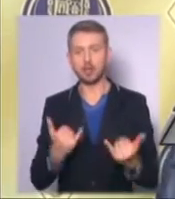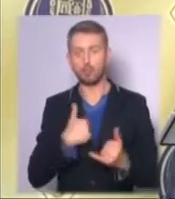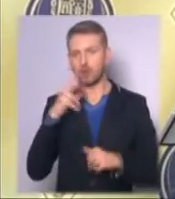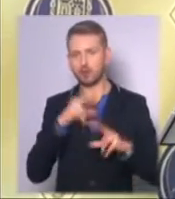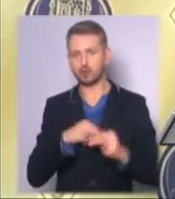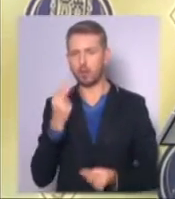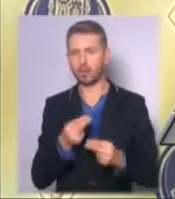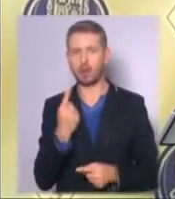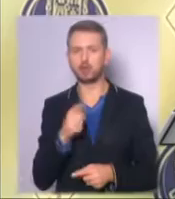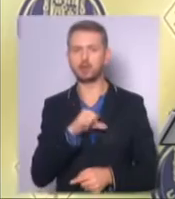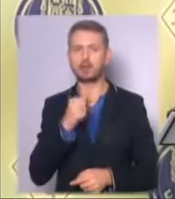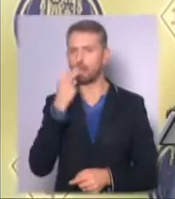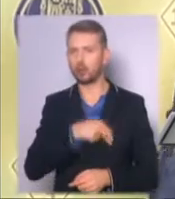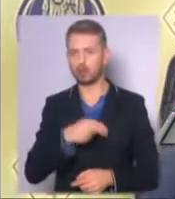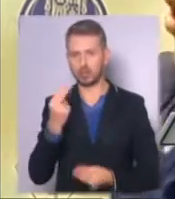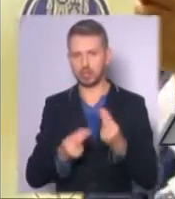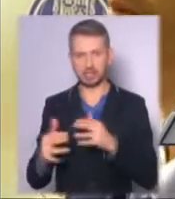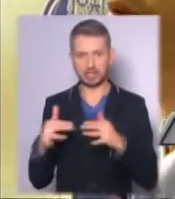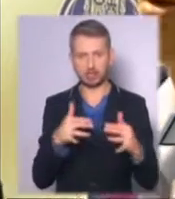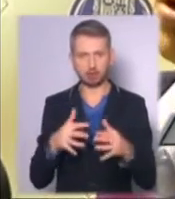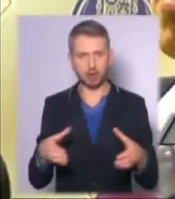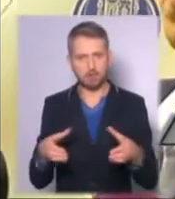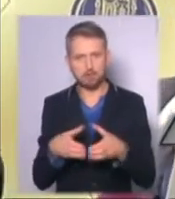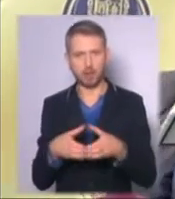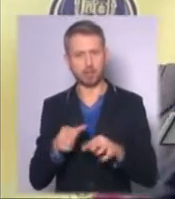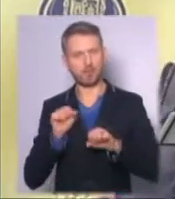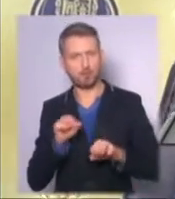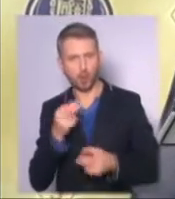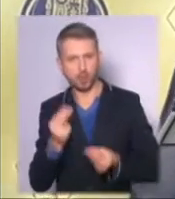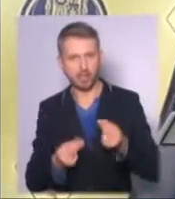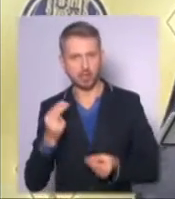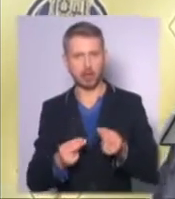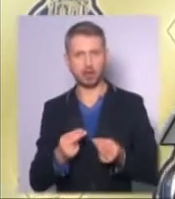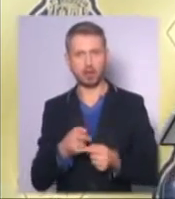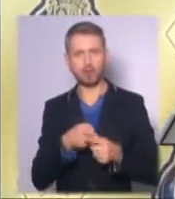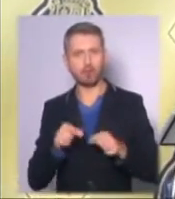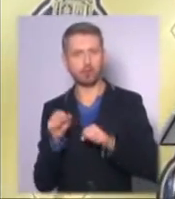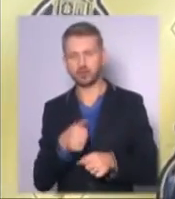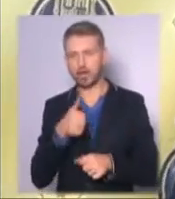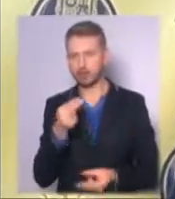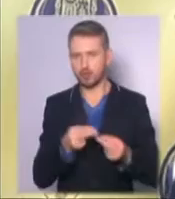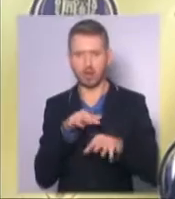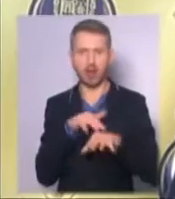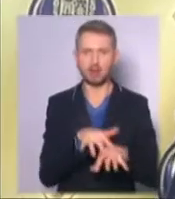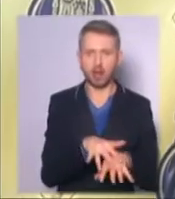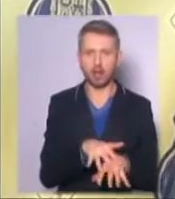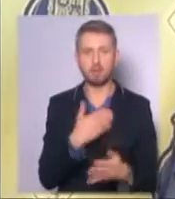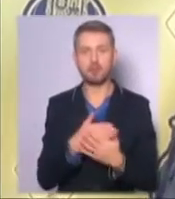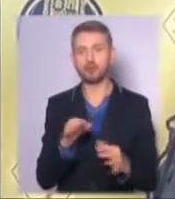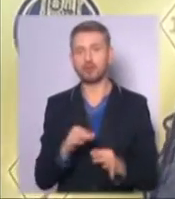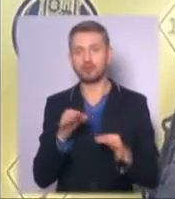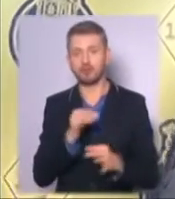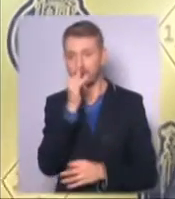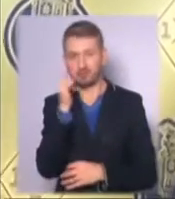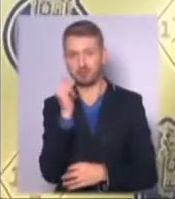зіграли одну з найкращих ігор. Компактно в обороні грали. Полузащита, хорошо грала атака. Почти нічого не створили,